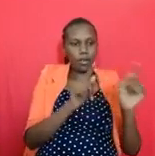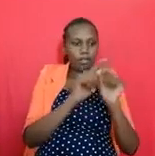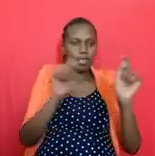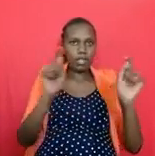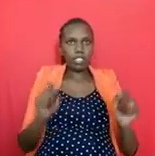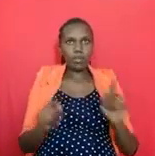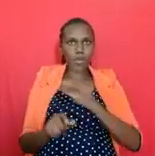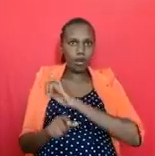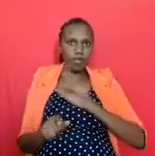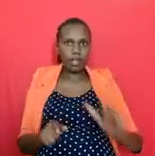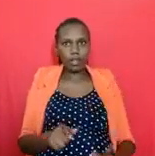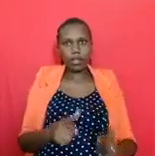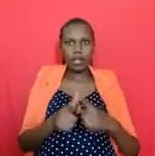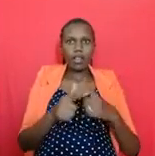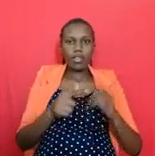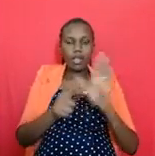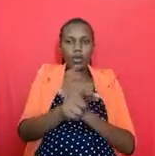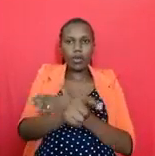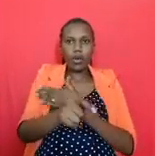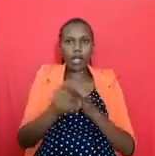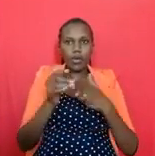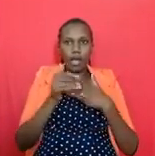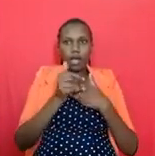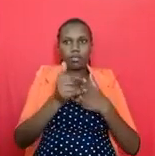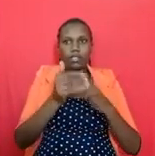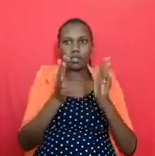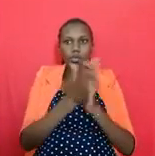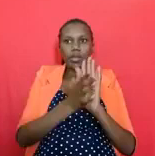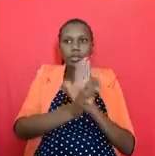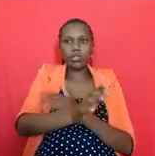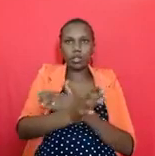kwaya ĩgĩtũtongoria na nyĩmbo